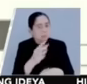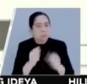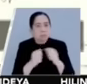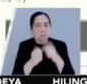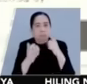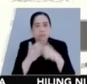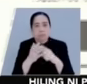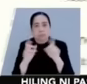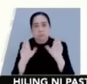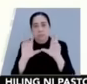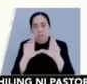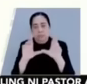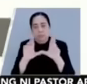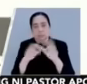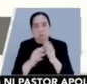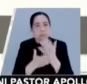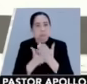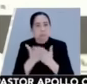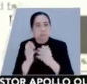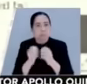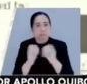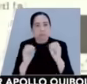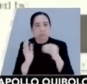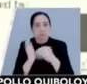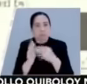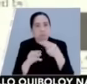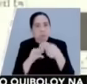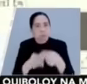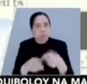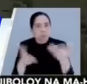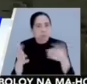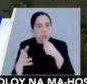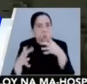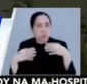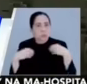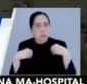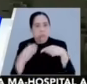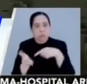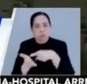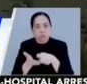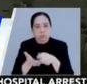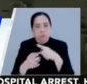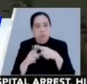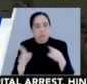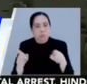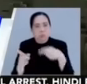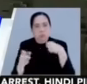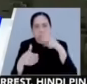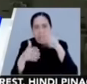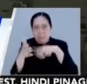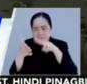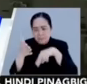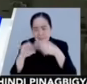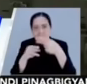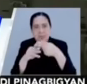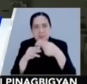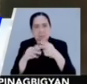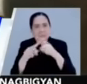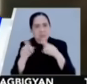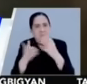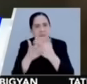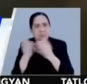receipts, ilan dito walang nakalagay na pangalan ng tumanggap ng bayad. Merong hindi mabasa ang pangalan, meron ding hindi